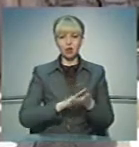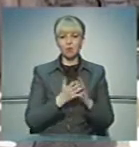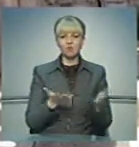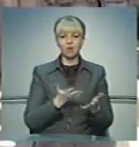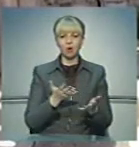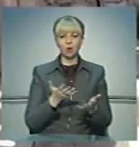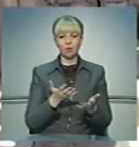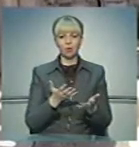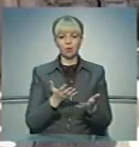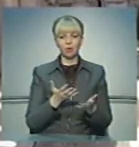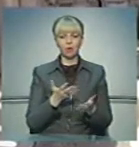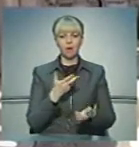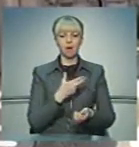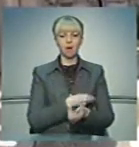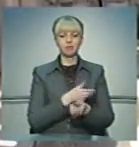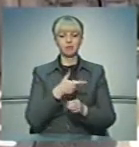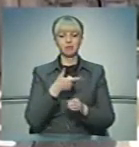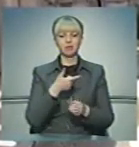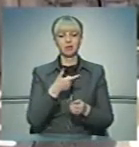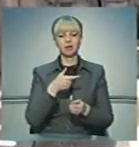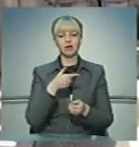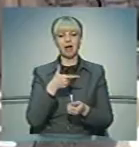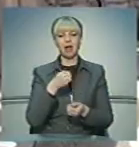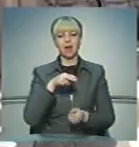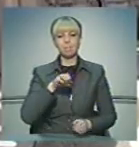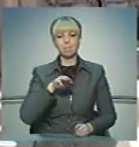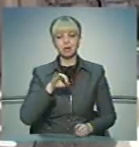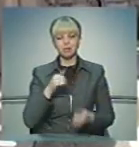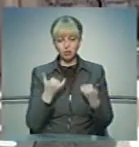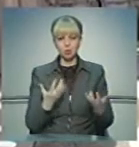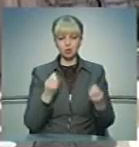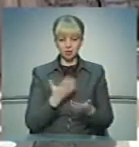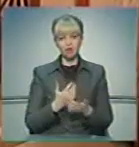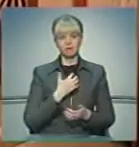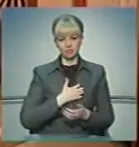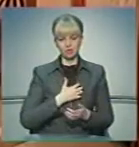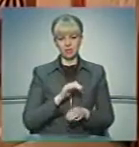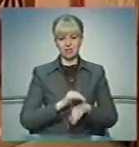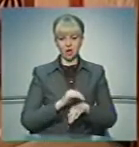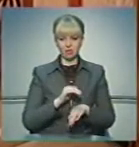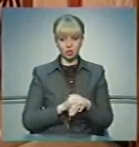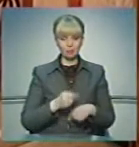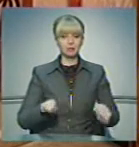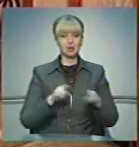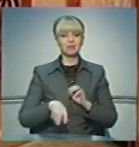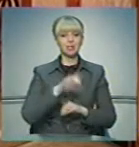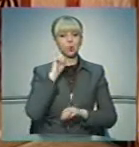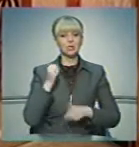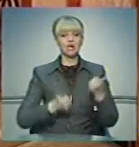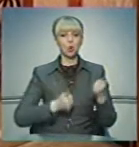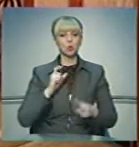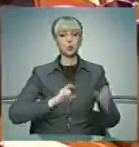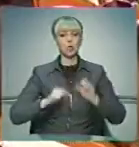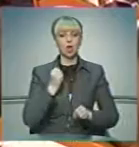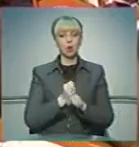якогось медикаментозного гепатиту, який на сьогоднішній день є досить актуальним явищем. Такий всеукраїнський конкурс